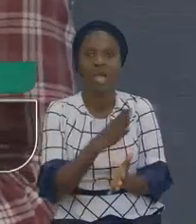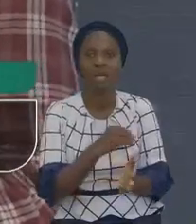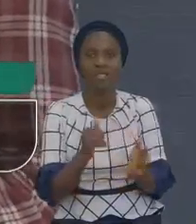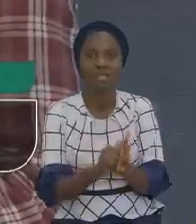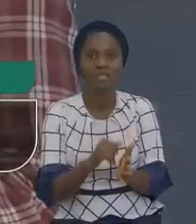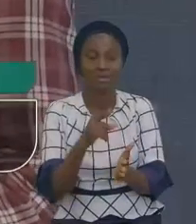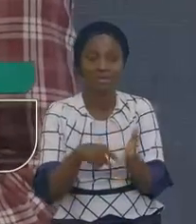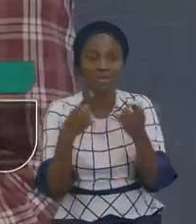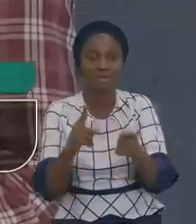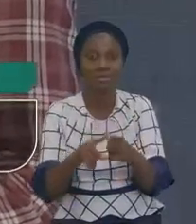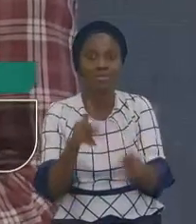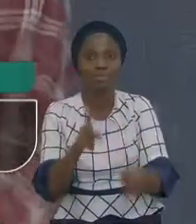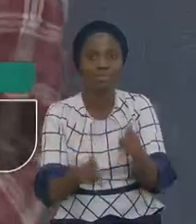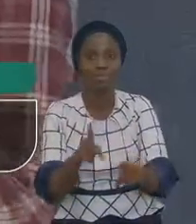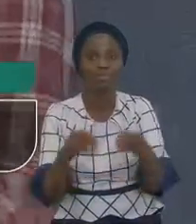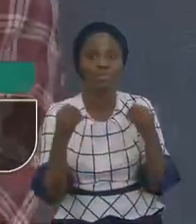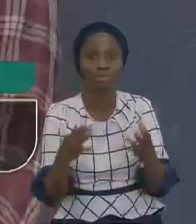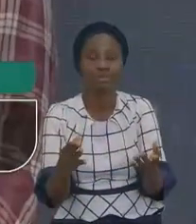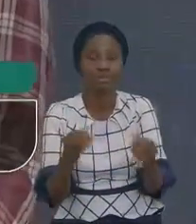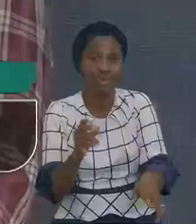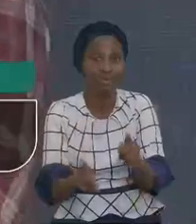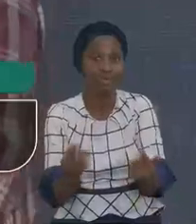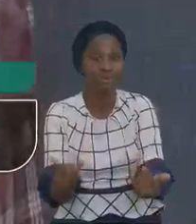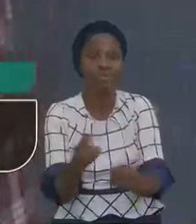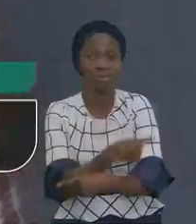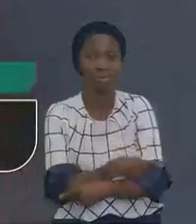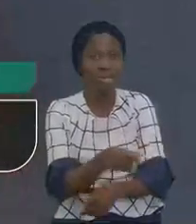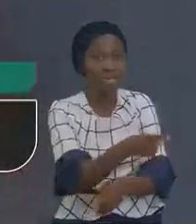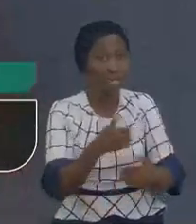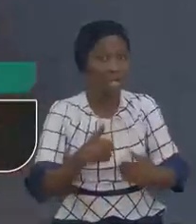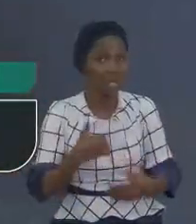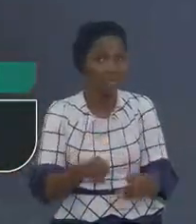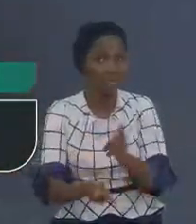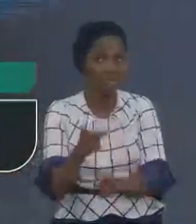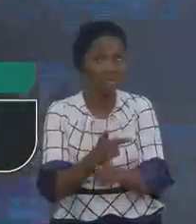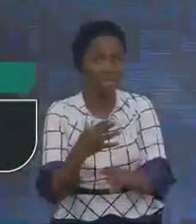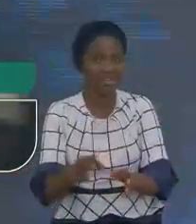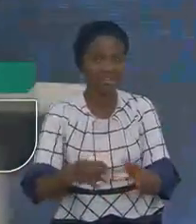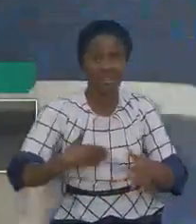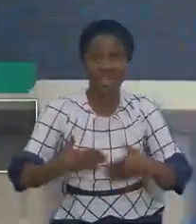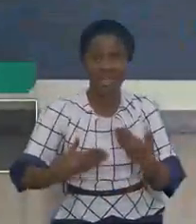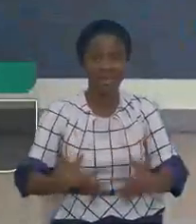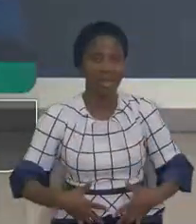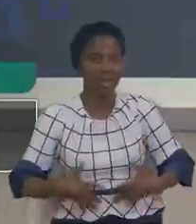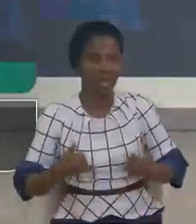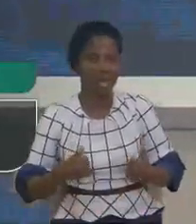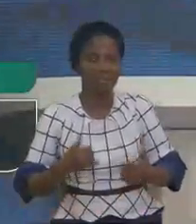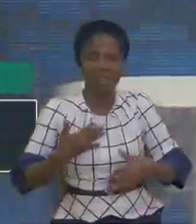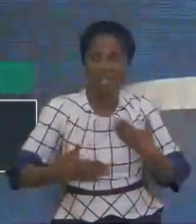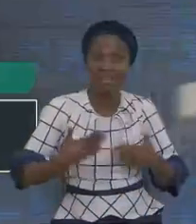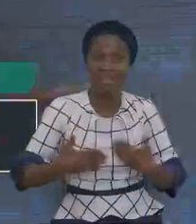ils ont une vie heureuse, une vie excitée. Ils sont dans telle